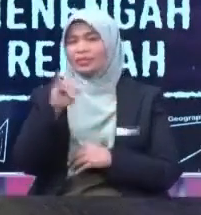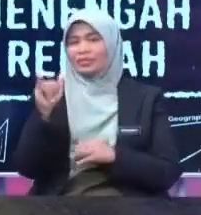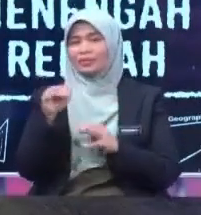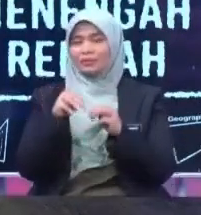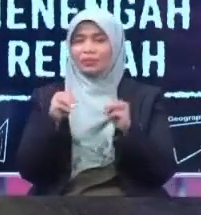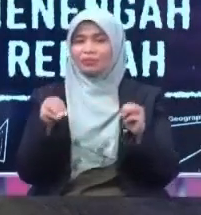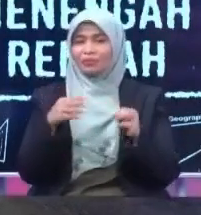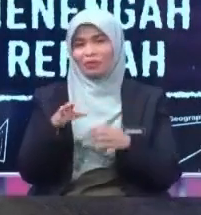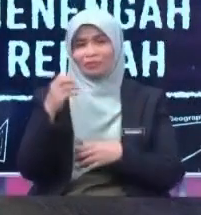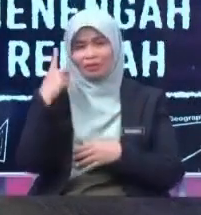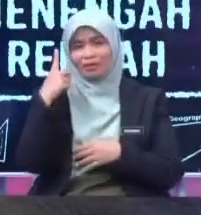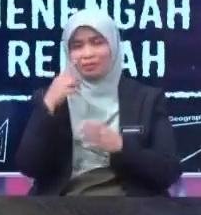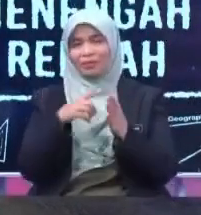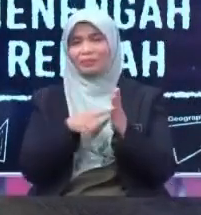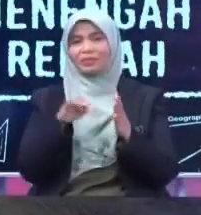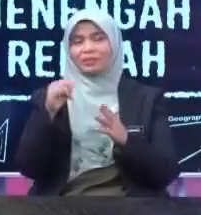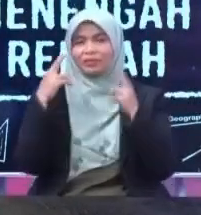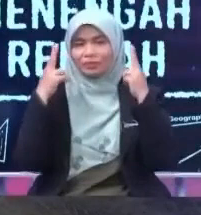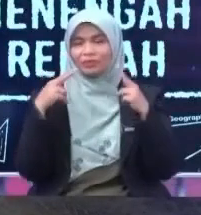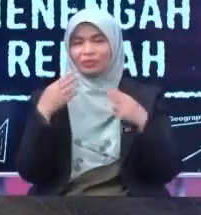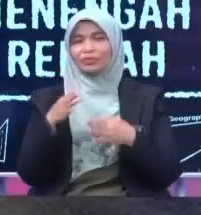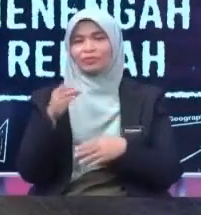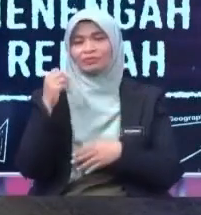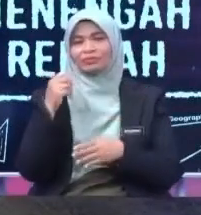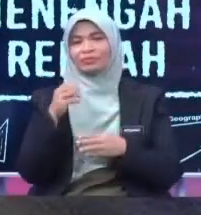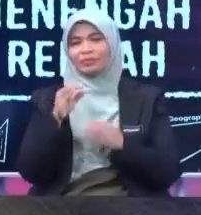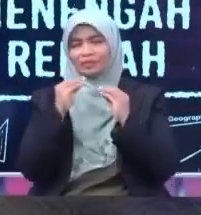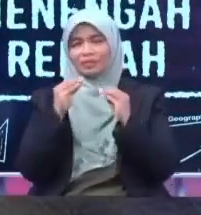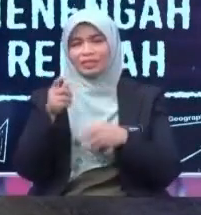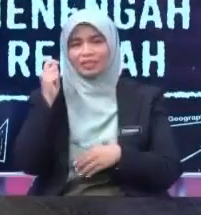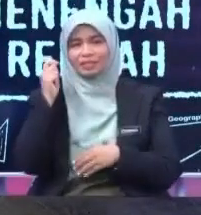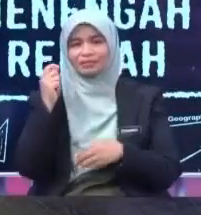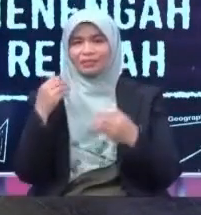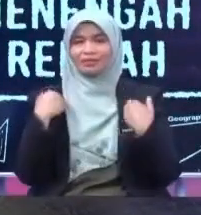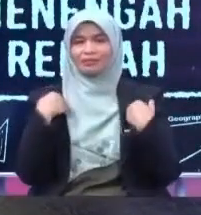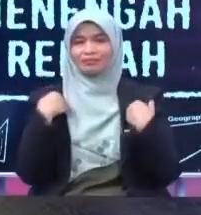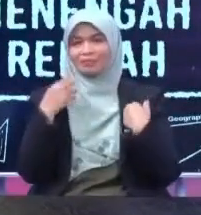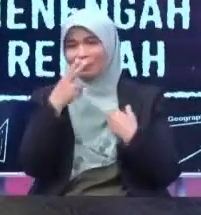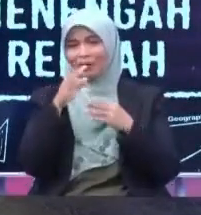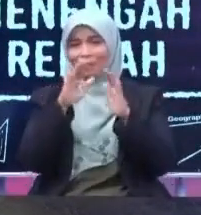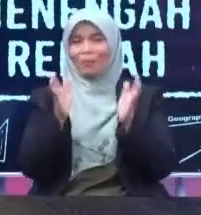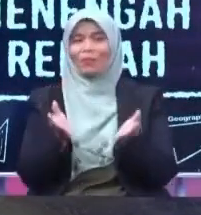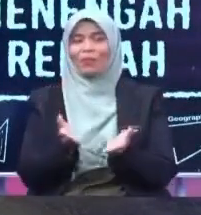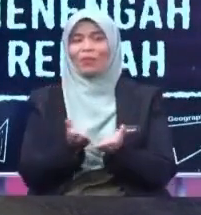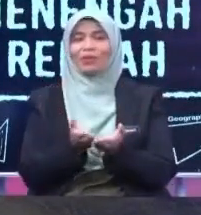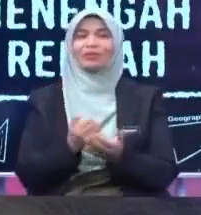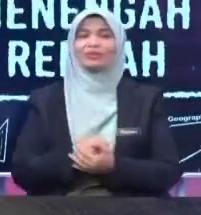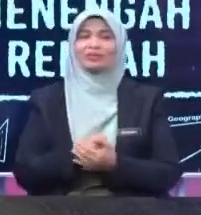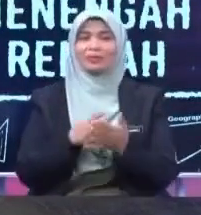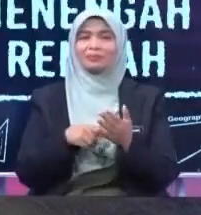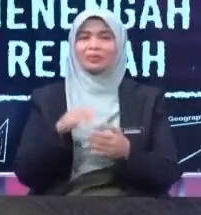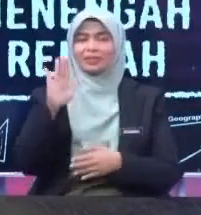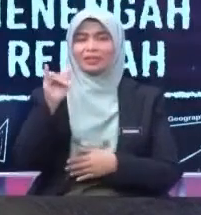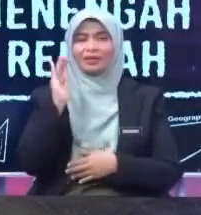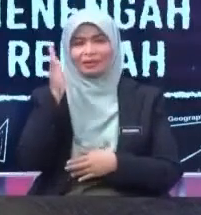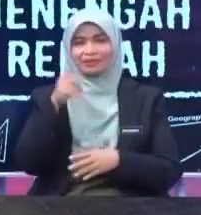apa yang Ustazah terangkan sebentar tadi. Dan betul, kita nak sambung lagi selepas ni, Ustazah. Nampak ada bola-bola pula kat depan ni. Apakah yang akan kita pelajari? Murid-murid